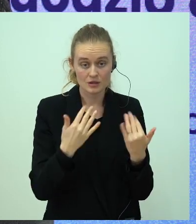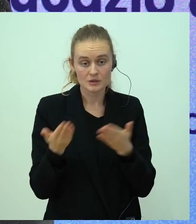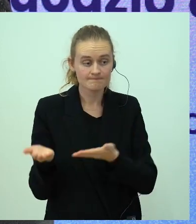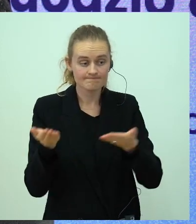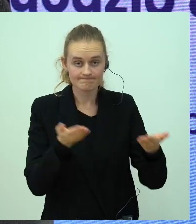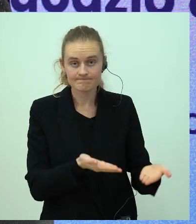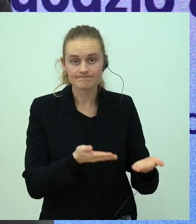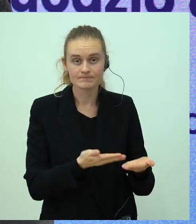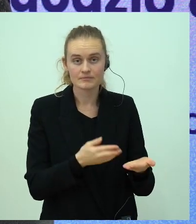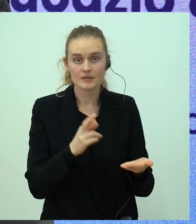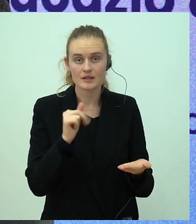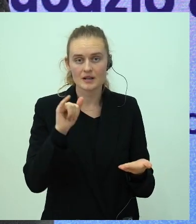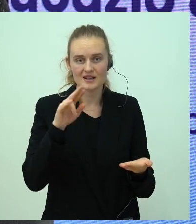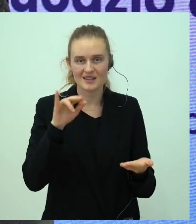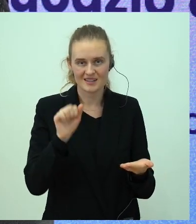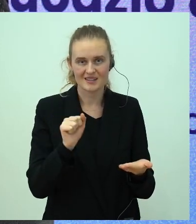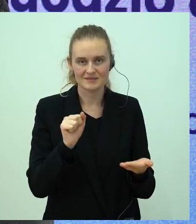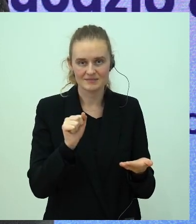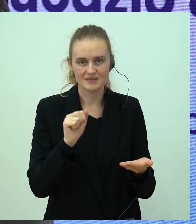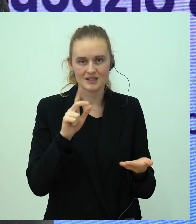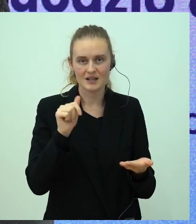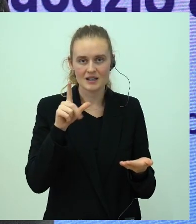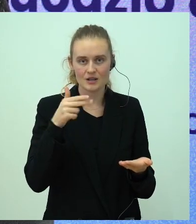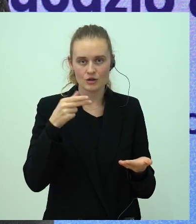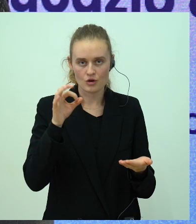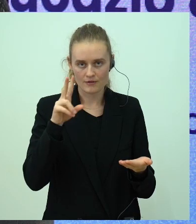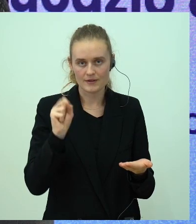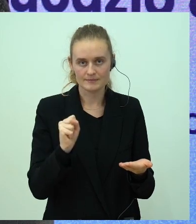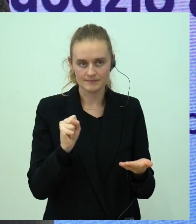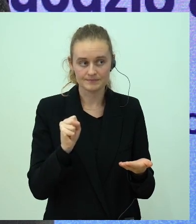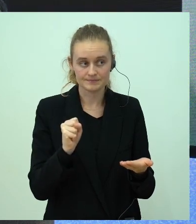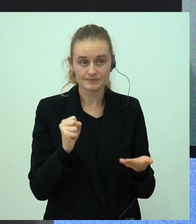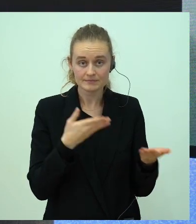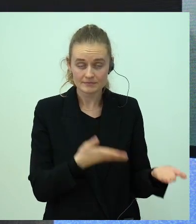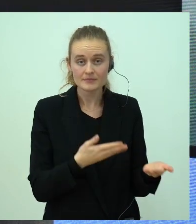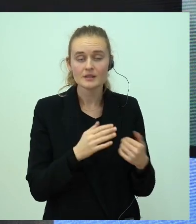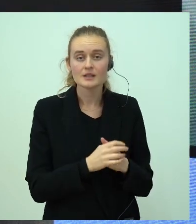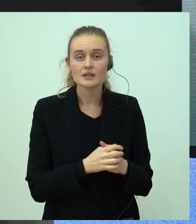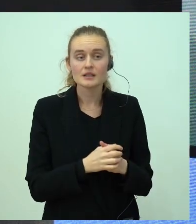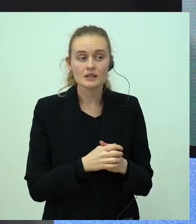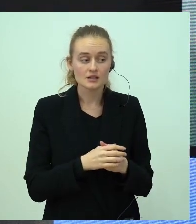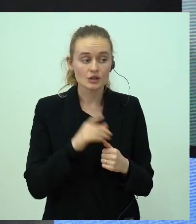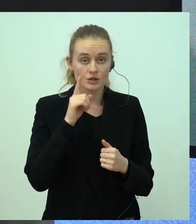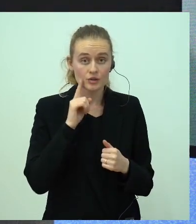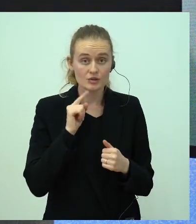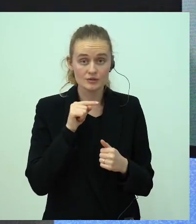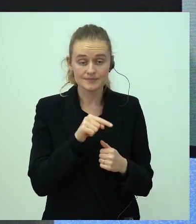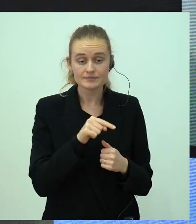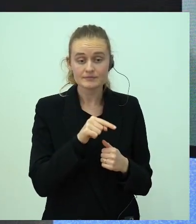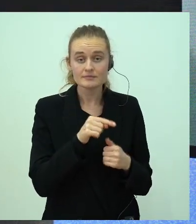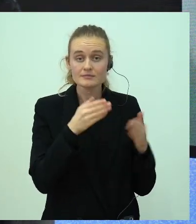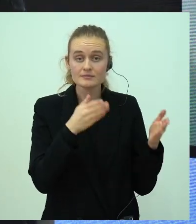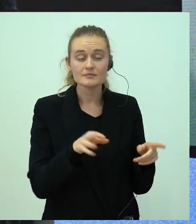suteikti žodį Rajai Kalenovai. Iš esmės, ponė, norėčiau, kad ir